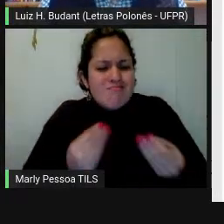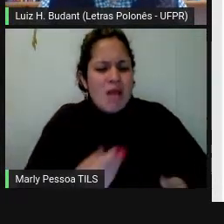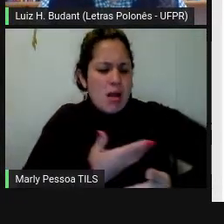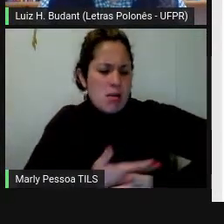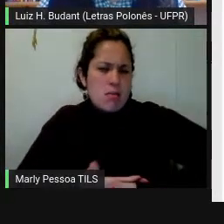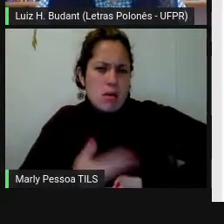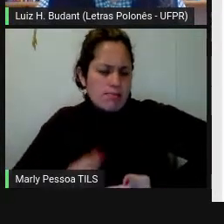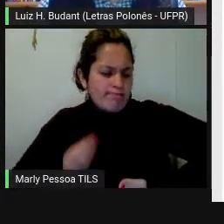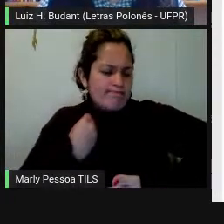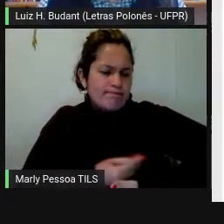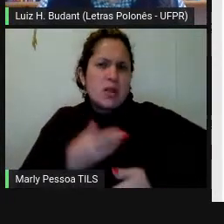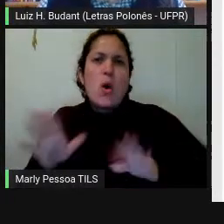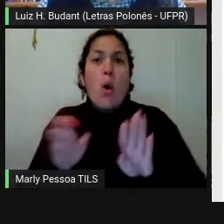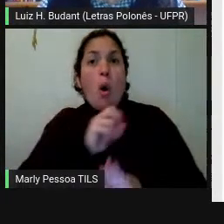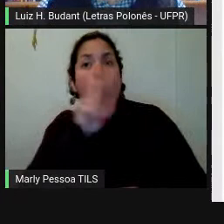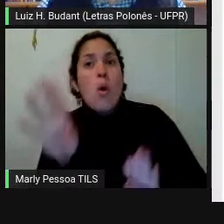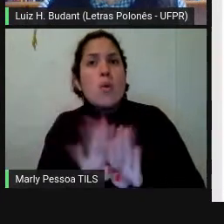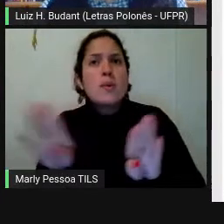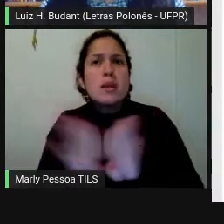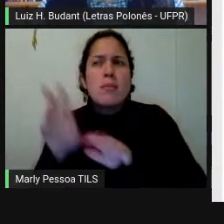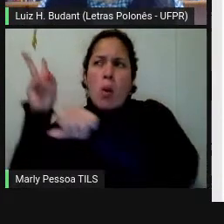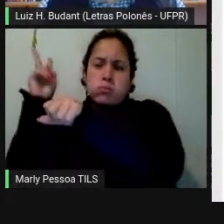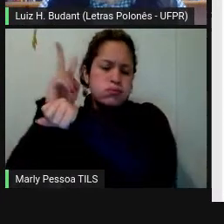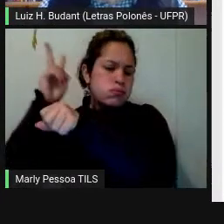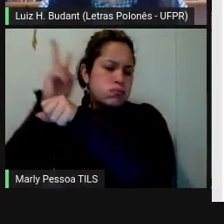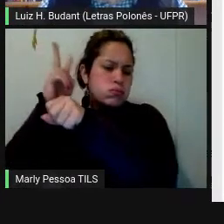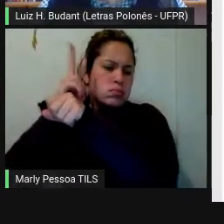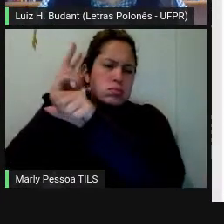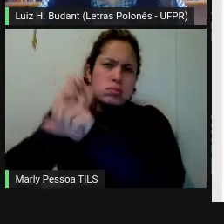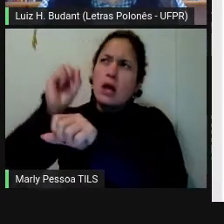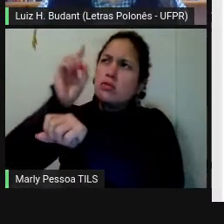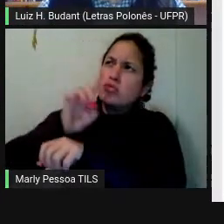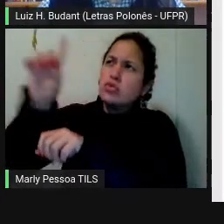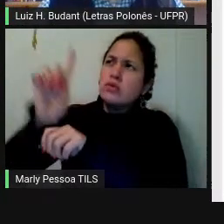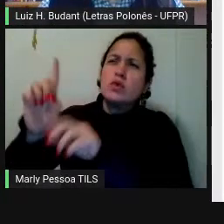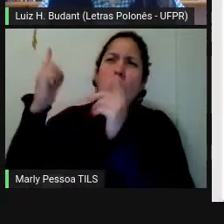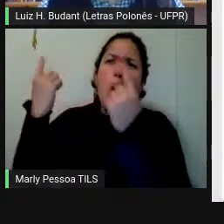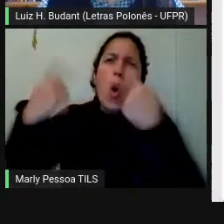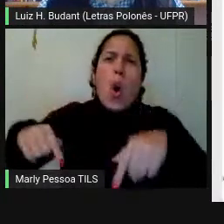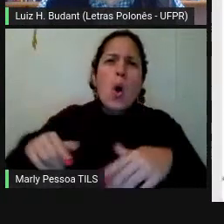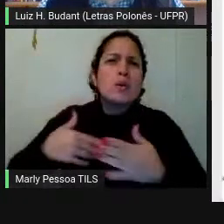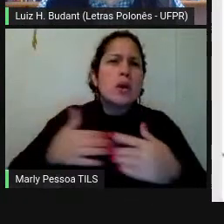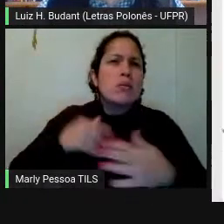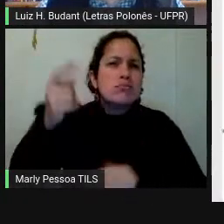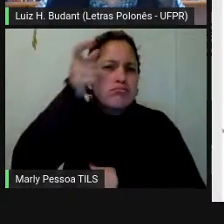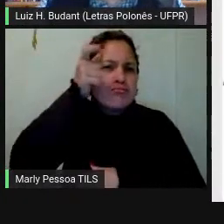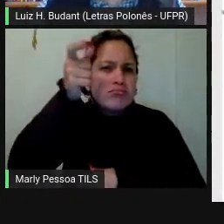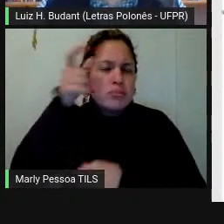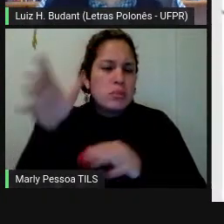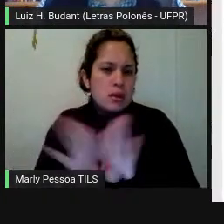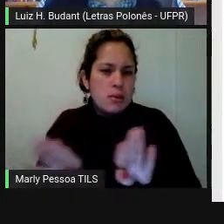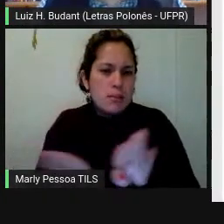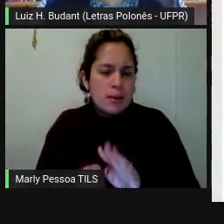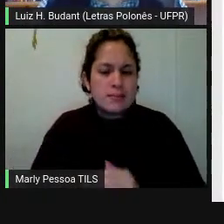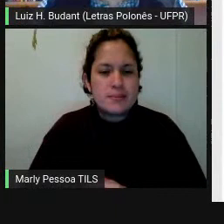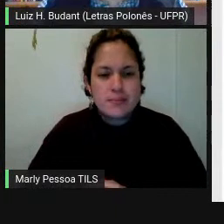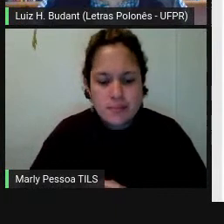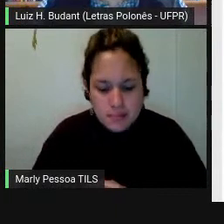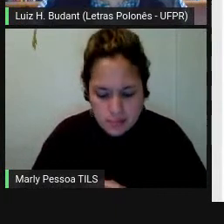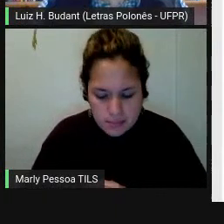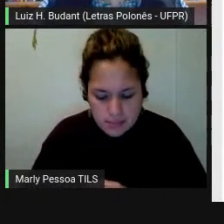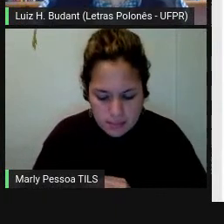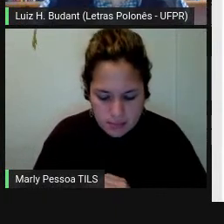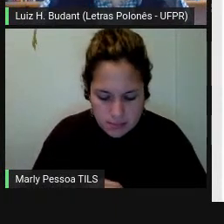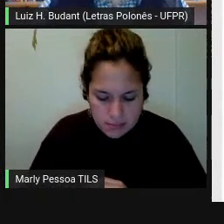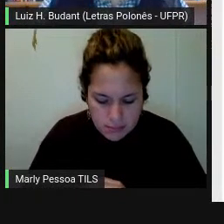ou então uma proteção mágica para essa criança contra determinados demônios. Teraz może pokażę kilka takich